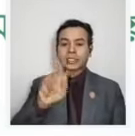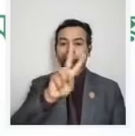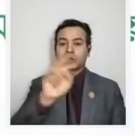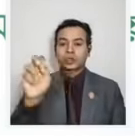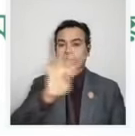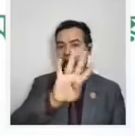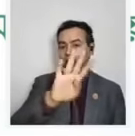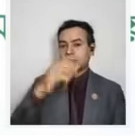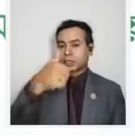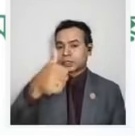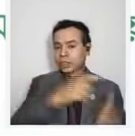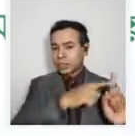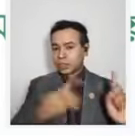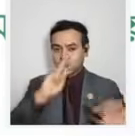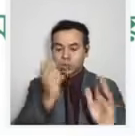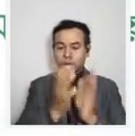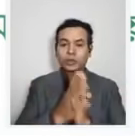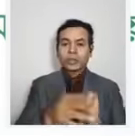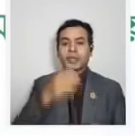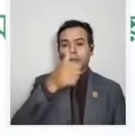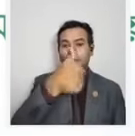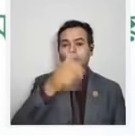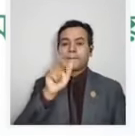সারা বিশ্বে 24 ঘন্টায় শনাক্ত হয়েছেন